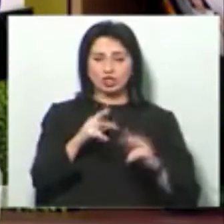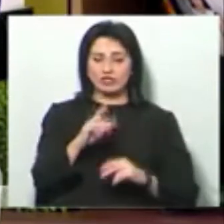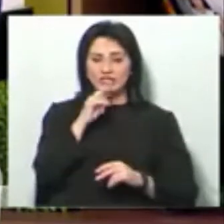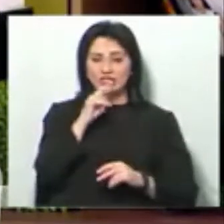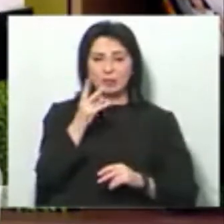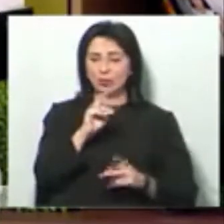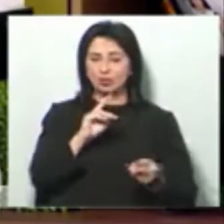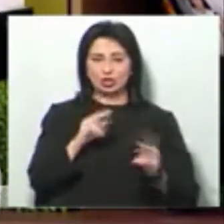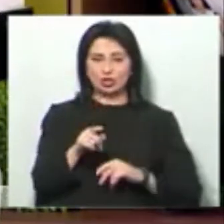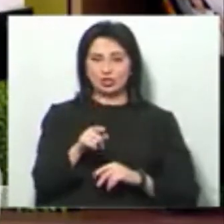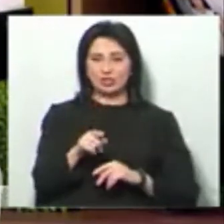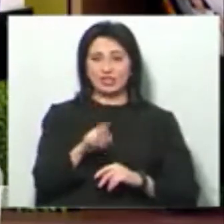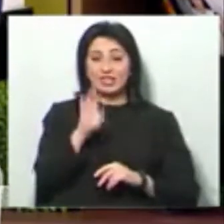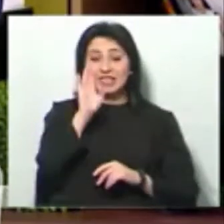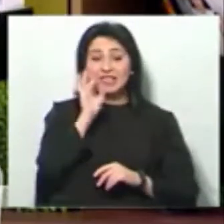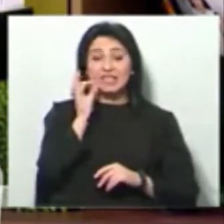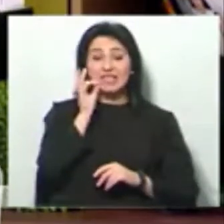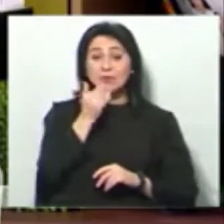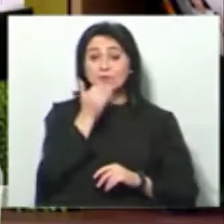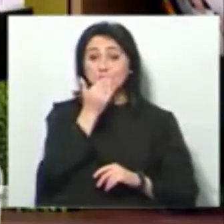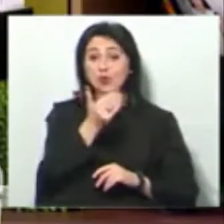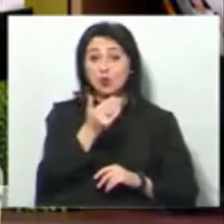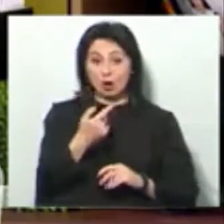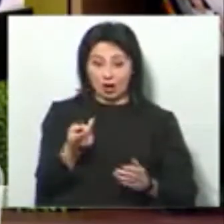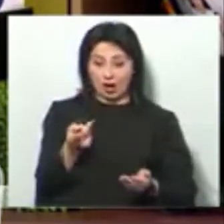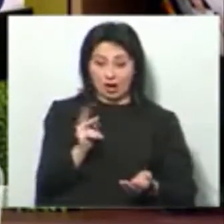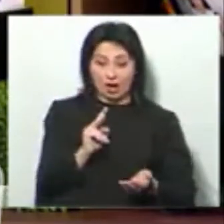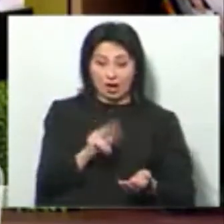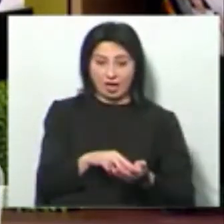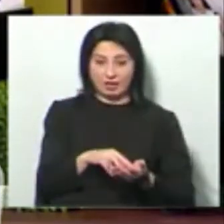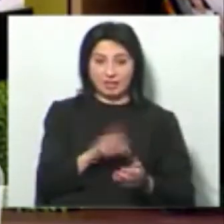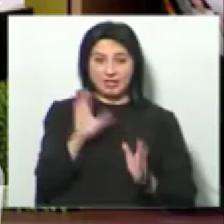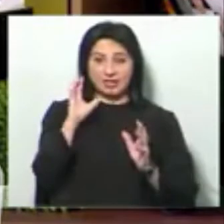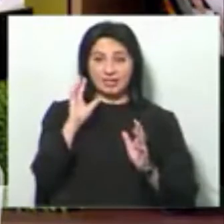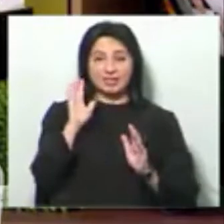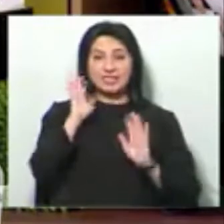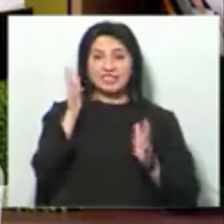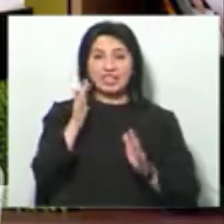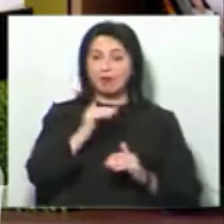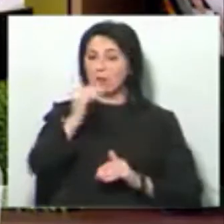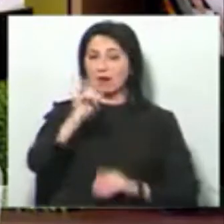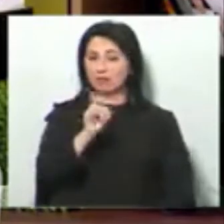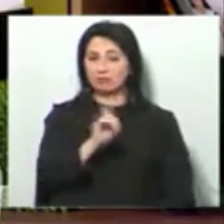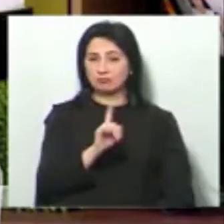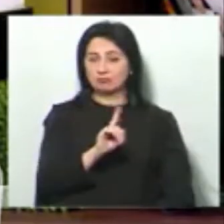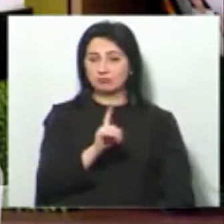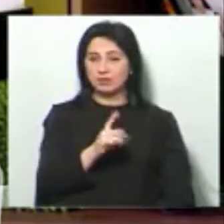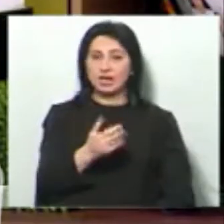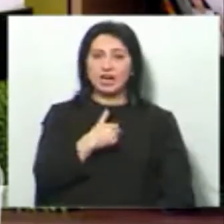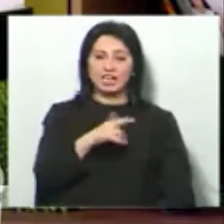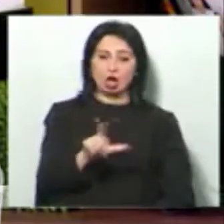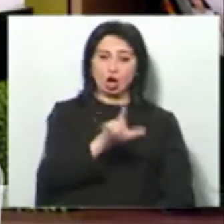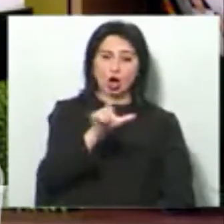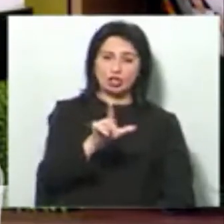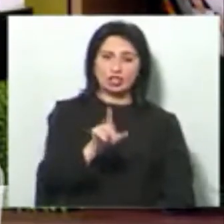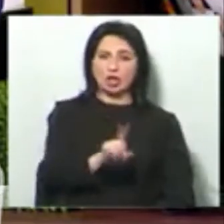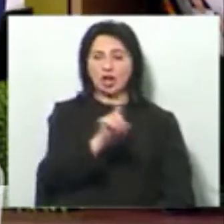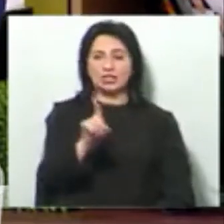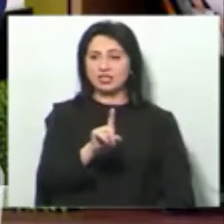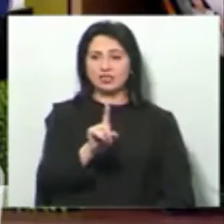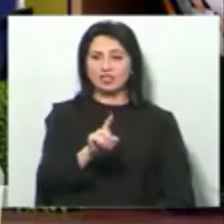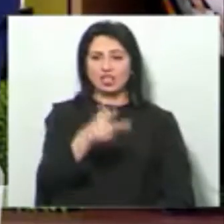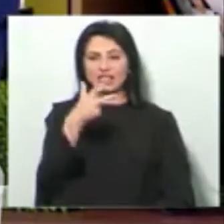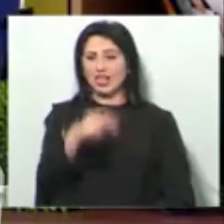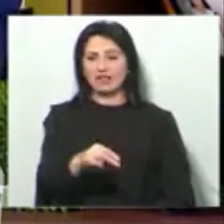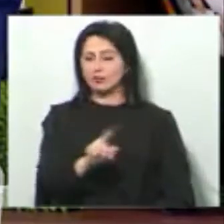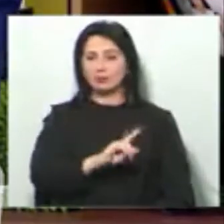medikamentia, anu gamtenis dilis periodshi tkven ro adgebit arterul tneva maghali ar unda iqos. Gin 2 saatshi gaizomet, gin 3 saatshi gaizomet, gin 9